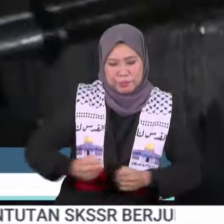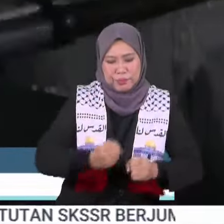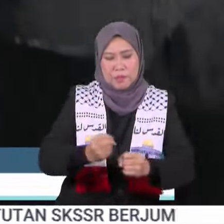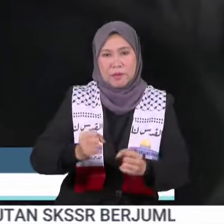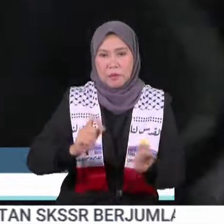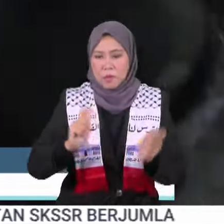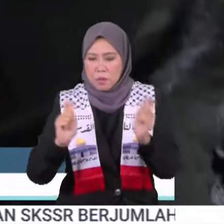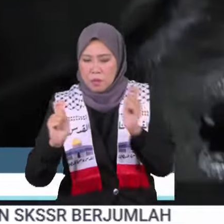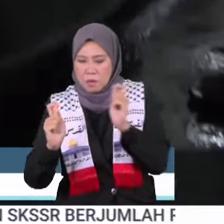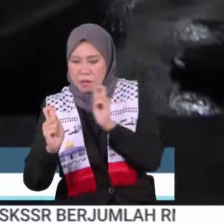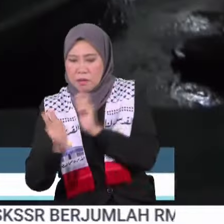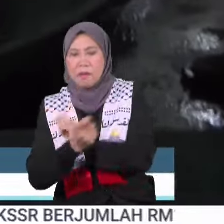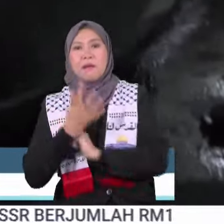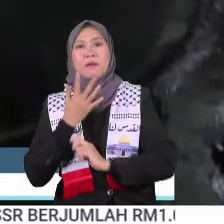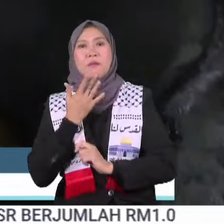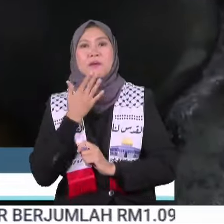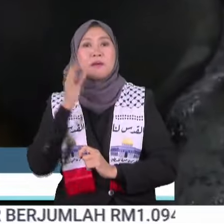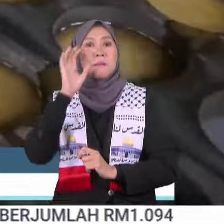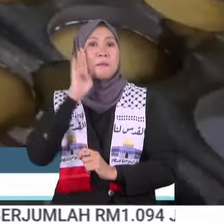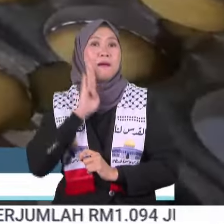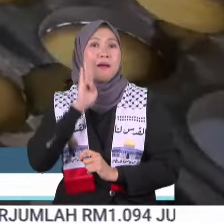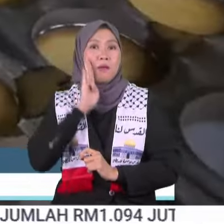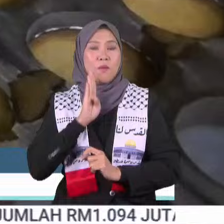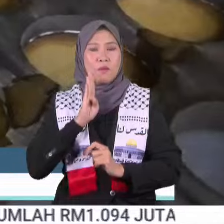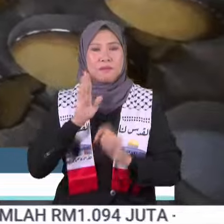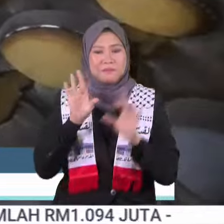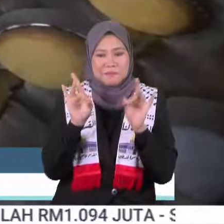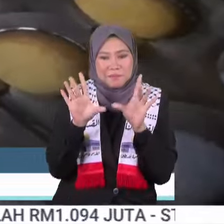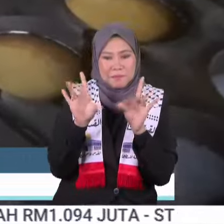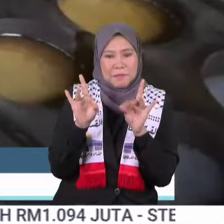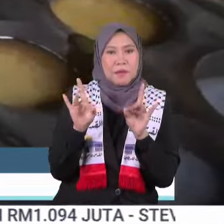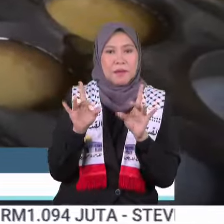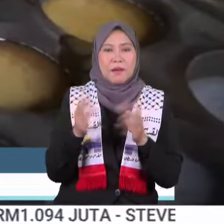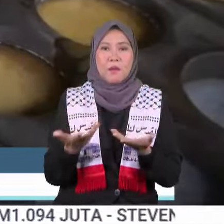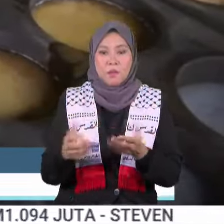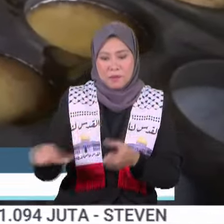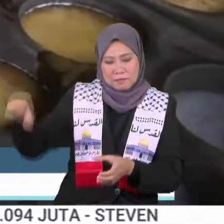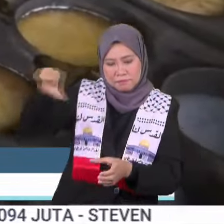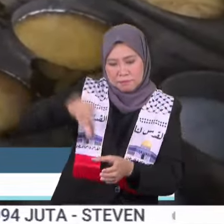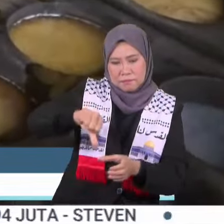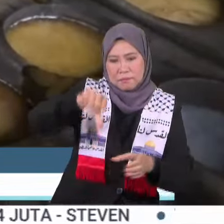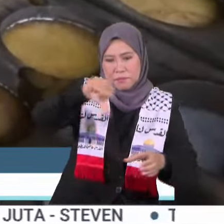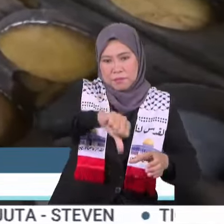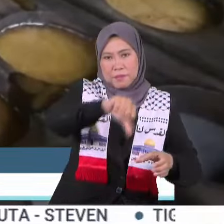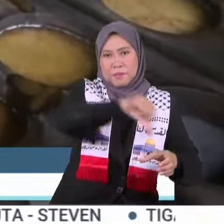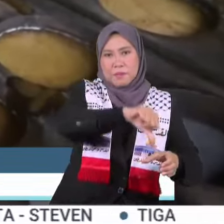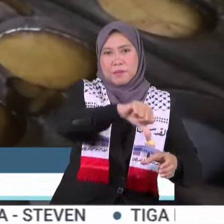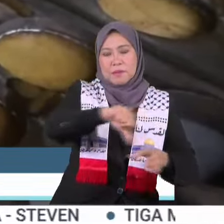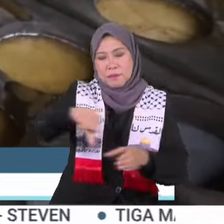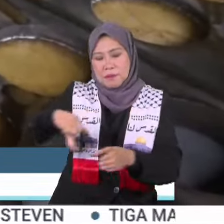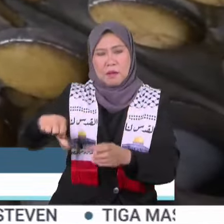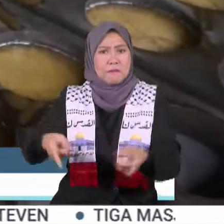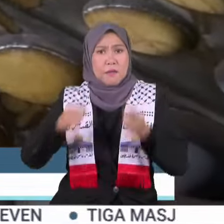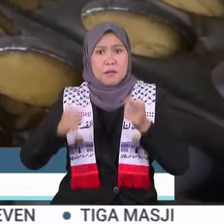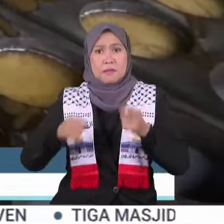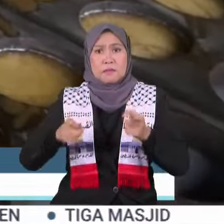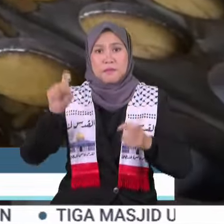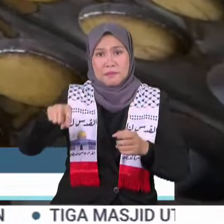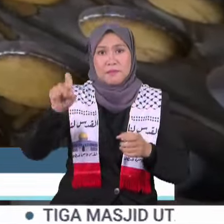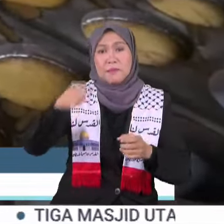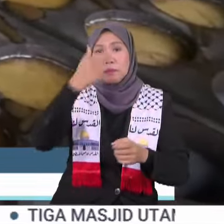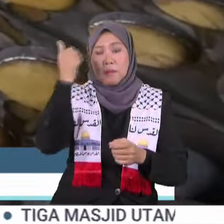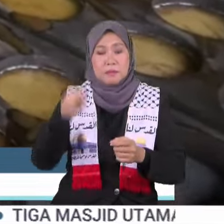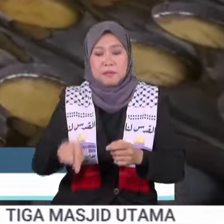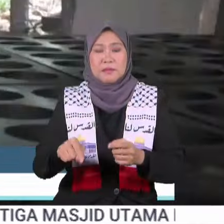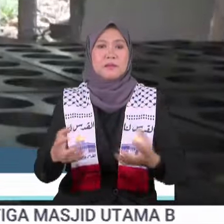menjadi coklat dan bertukar likat manakala proses untuk mencurah ke dalam acuan perlu dilakukan dengan cepat kerana bahan